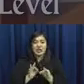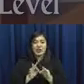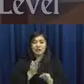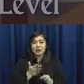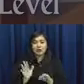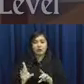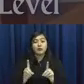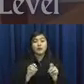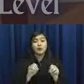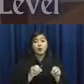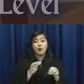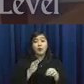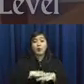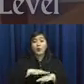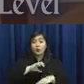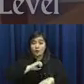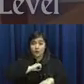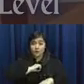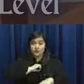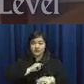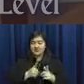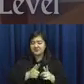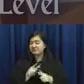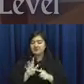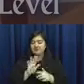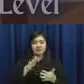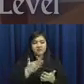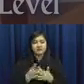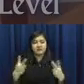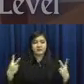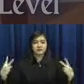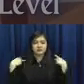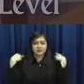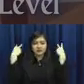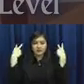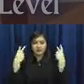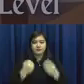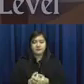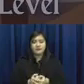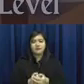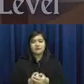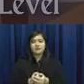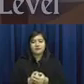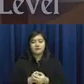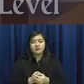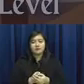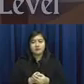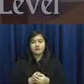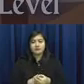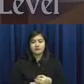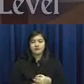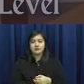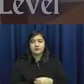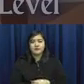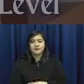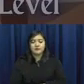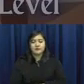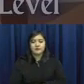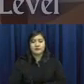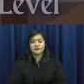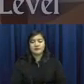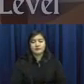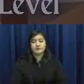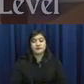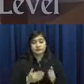brethren, walang kwenta na ang lahat yan. Lahat yan in vain, sabi po ng Biblia. Amen. You see? Okay. Kaya nga tinan